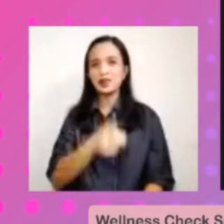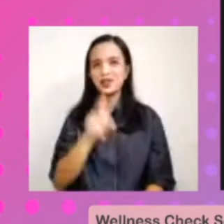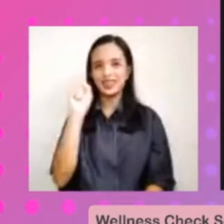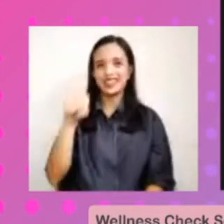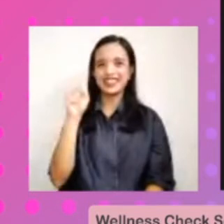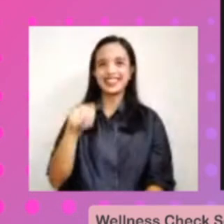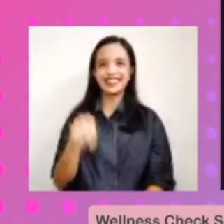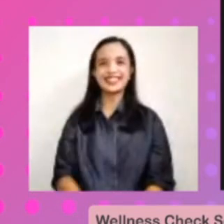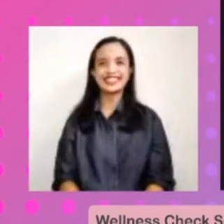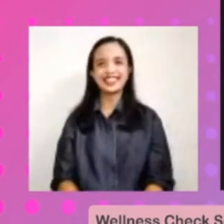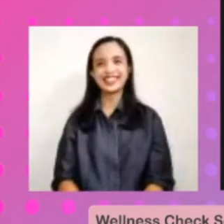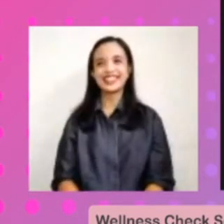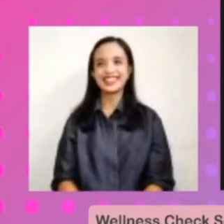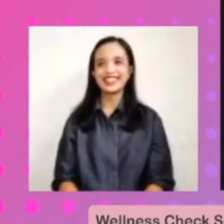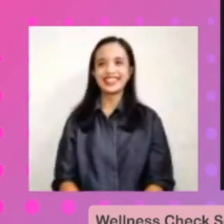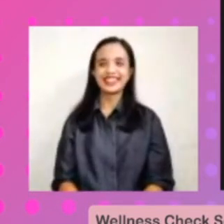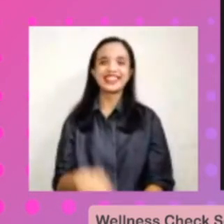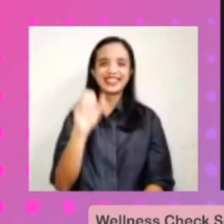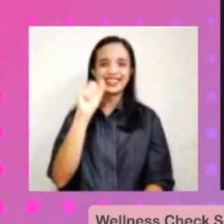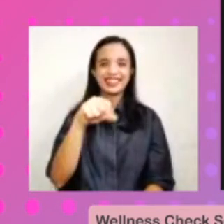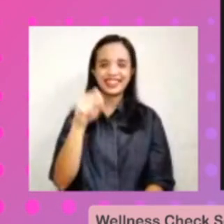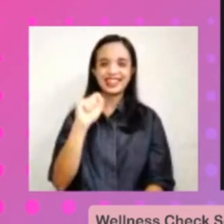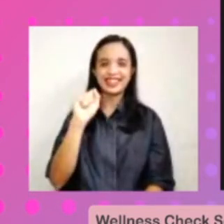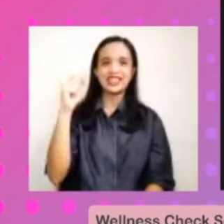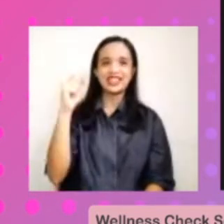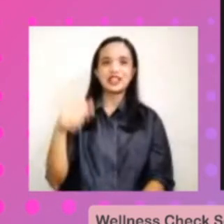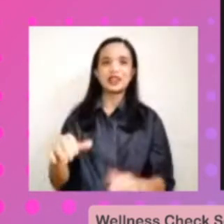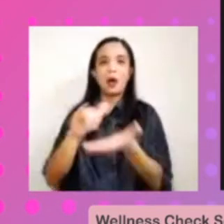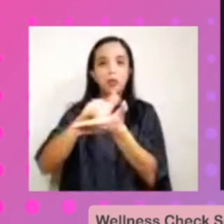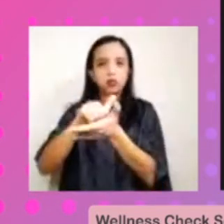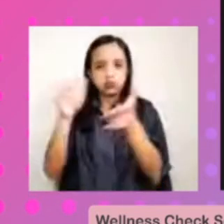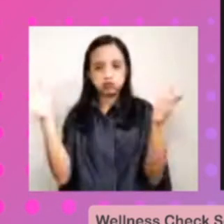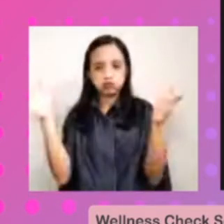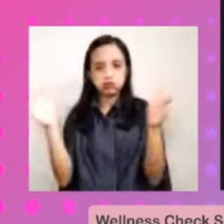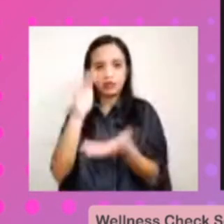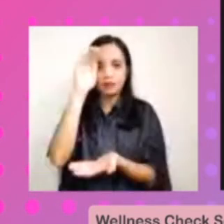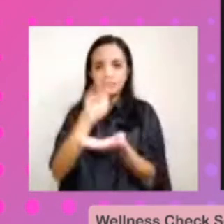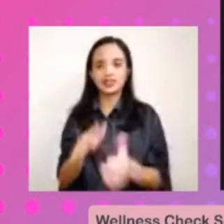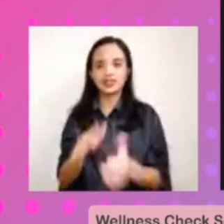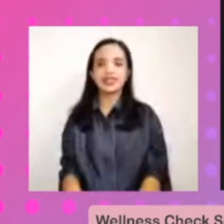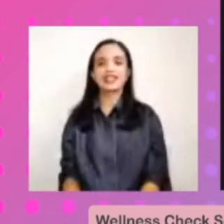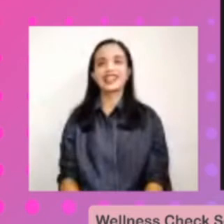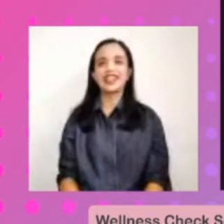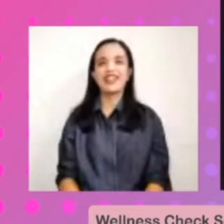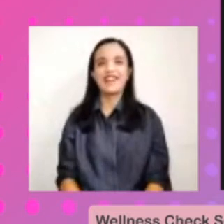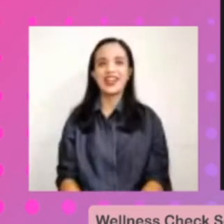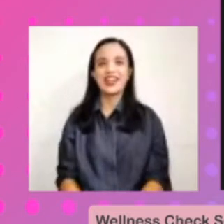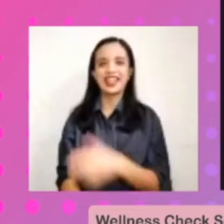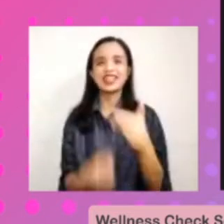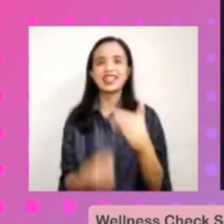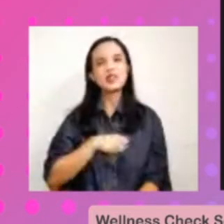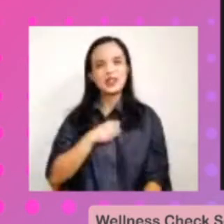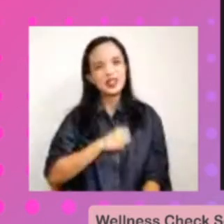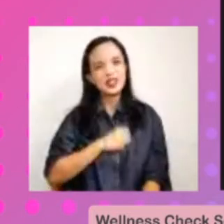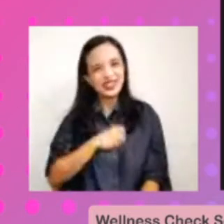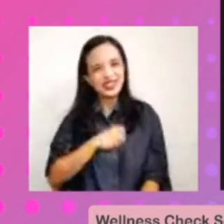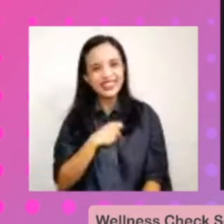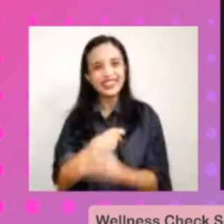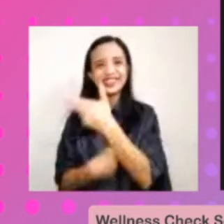no, nagturo sila ng body and fat burning workout. Talaga